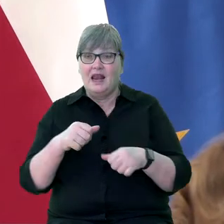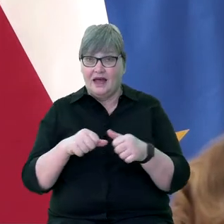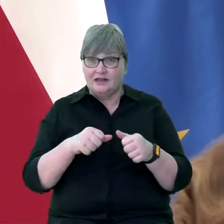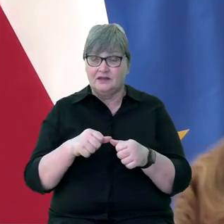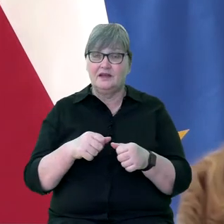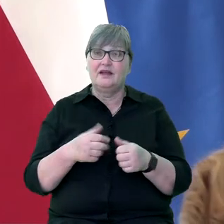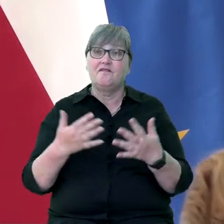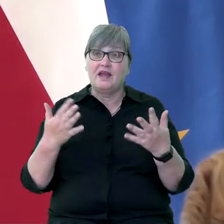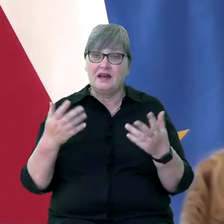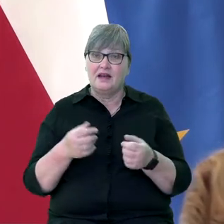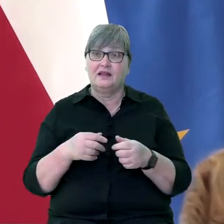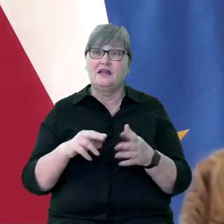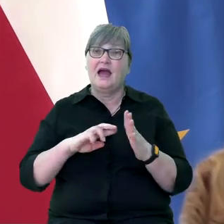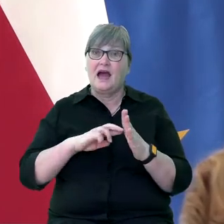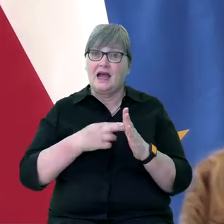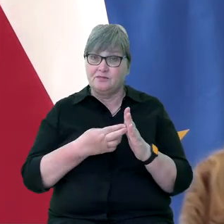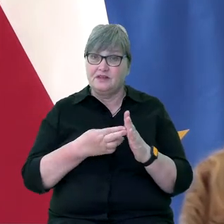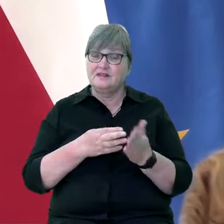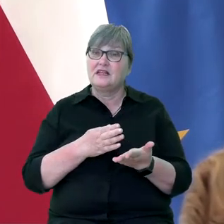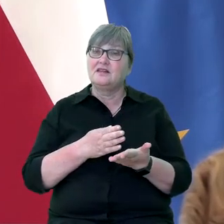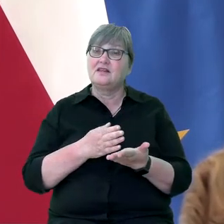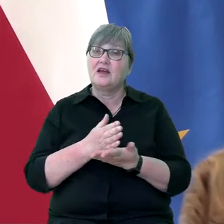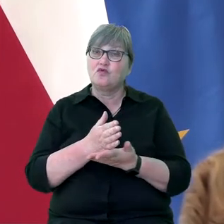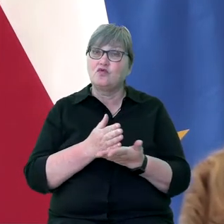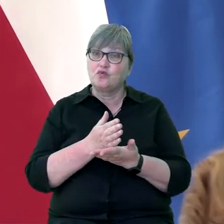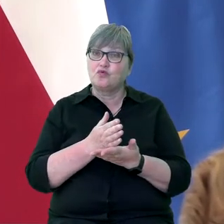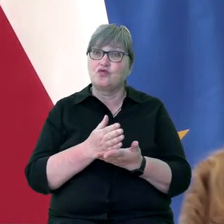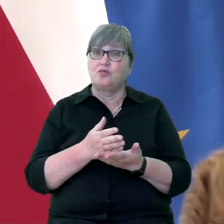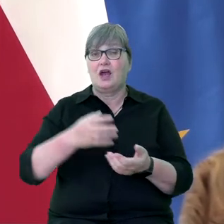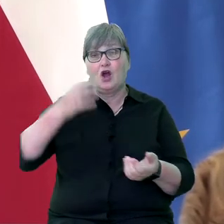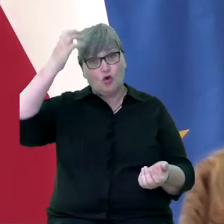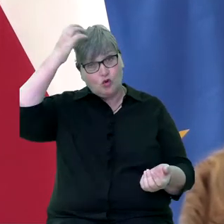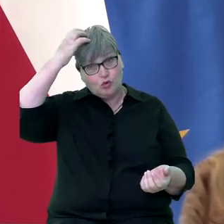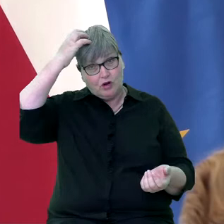administracja służyła władcy.